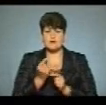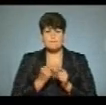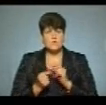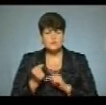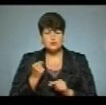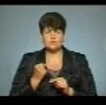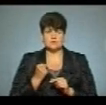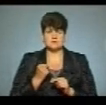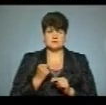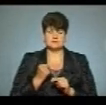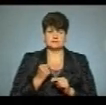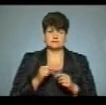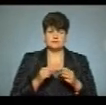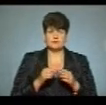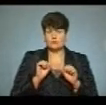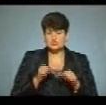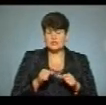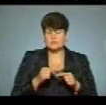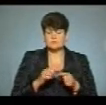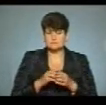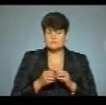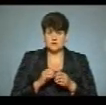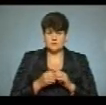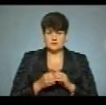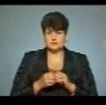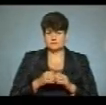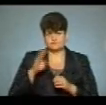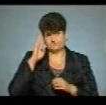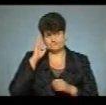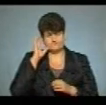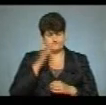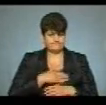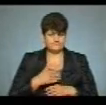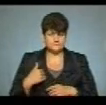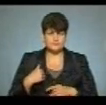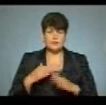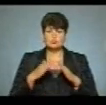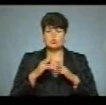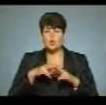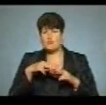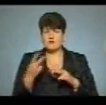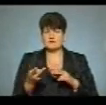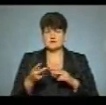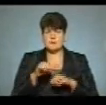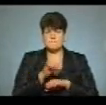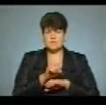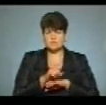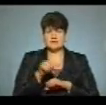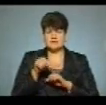повернутися, застороги по можливих наслідках пацієнт не реагував. Будинок, де обвалилася частина балкону, збудований